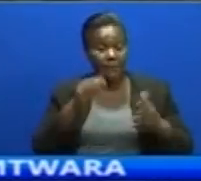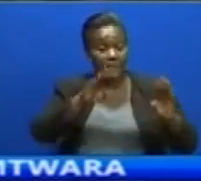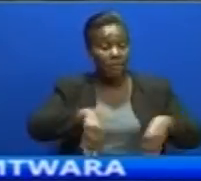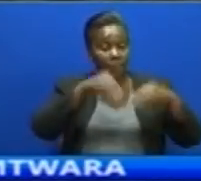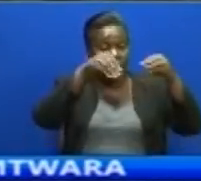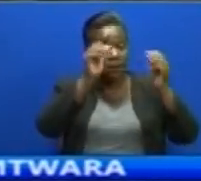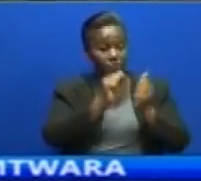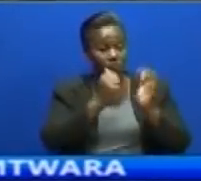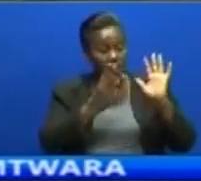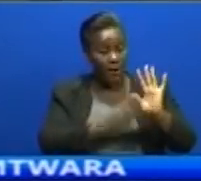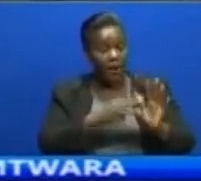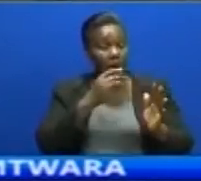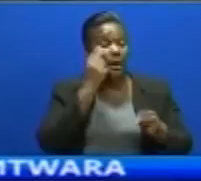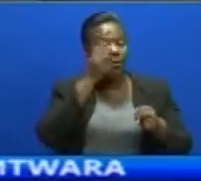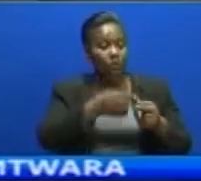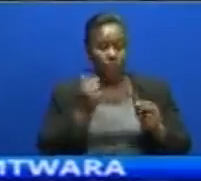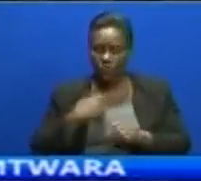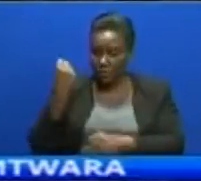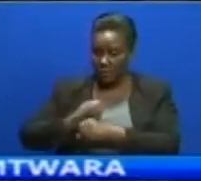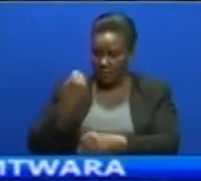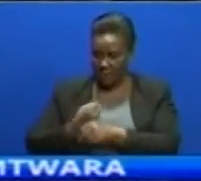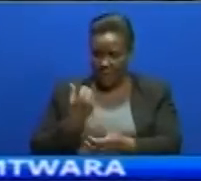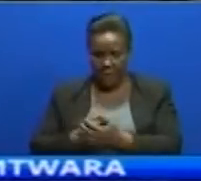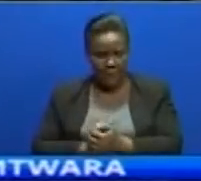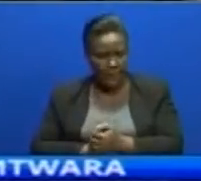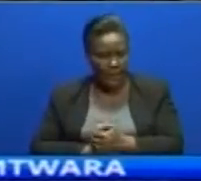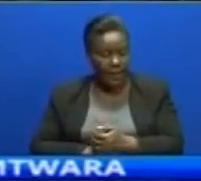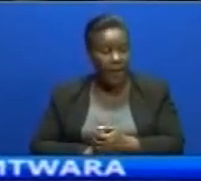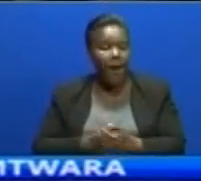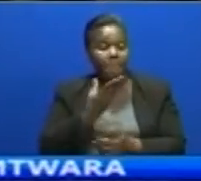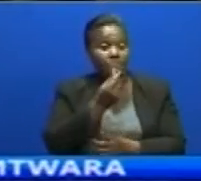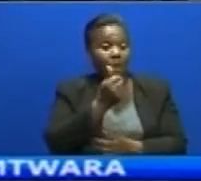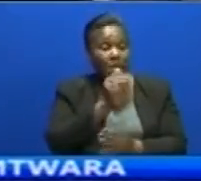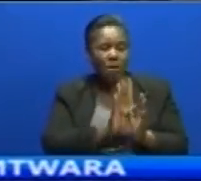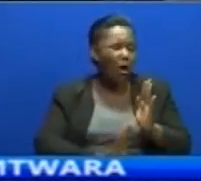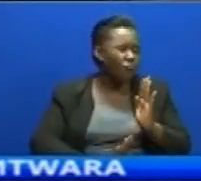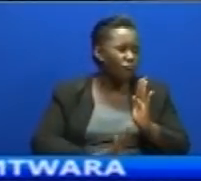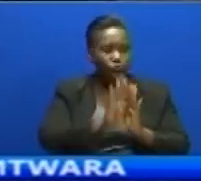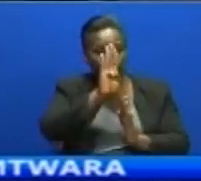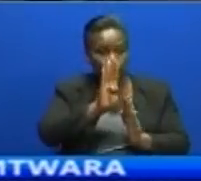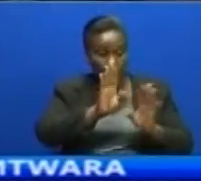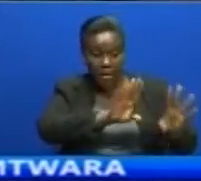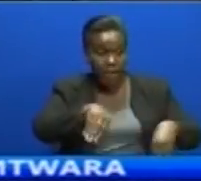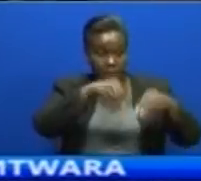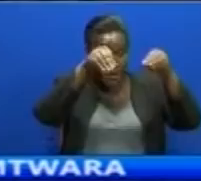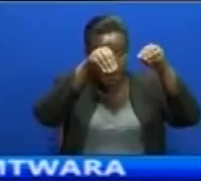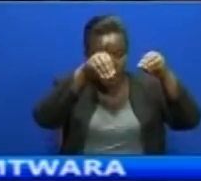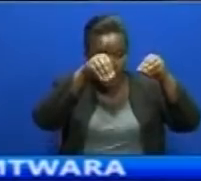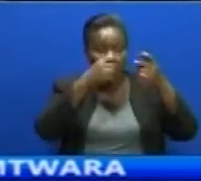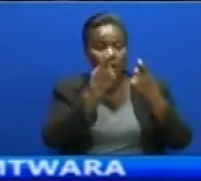ya uuzaji wa zao la korosho imefanyika, huku bei ya juu katika minada ya korosho ikiwa ni